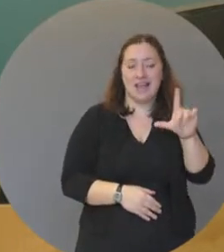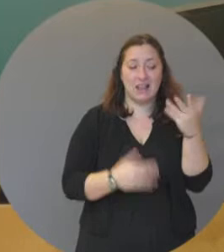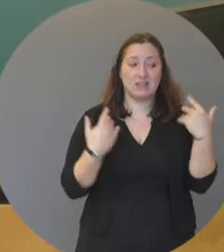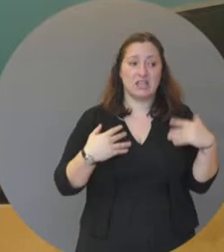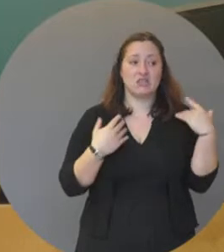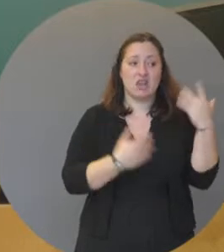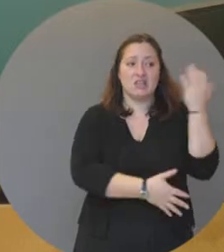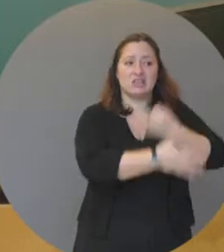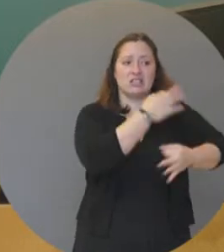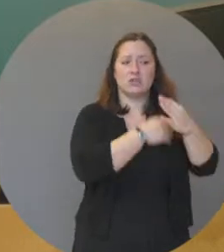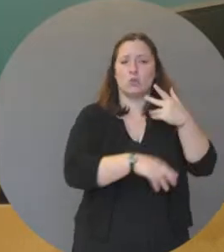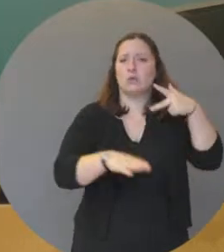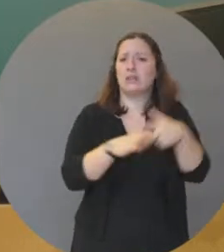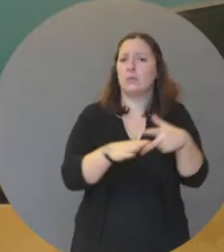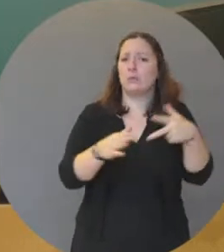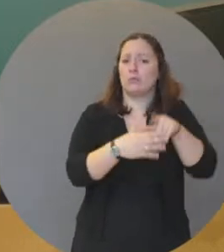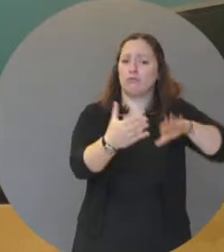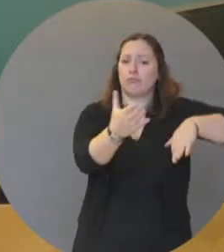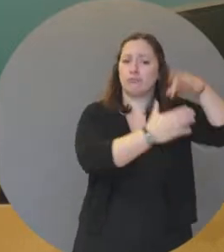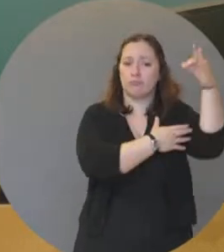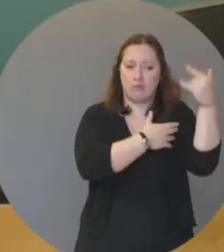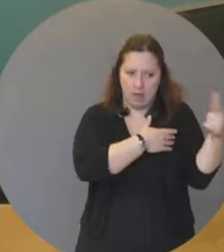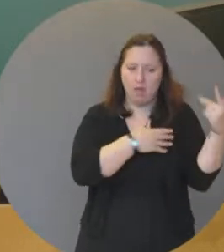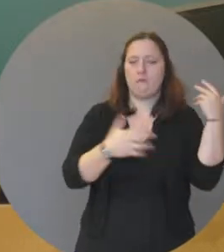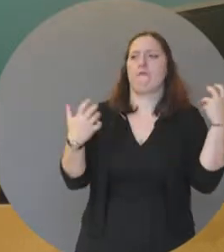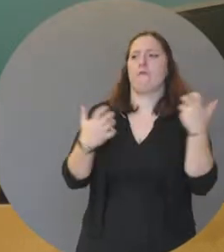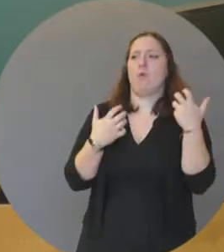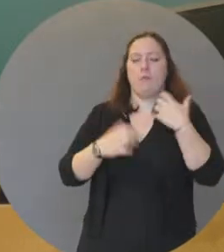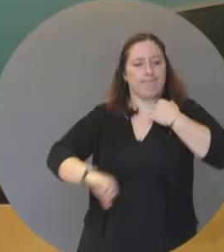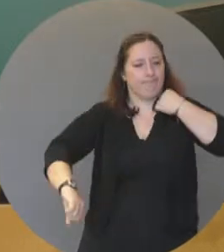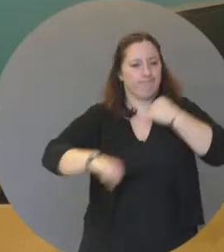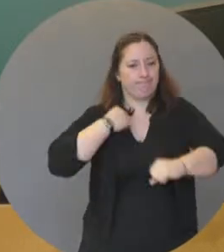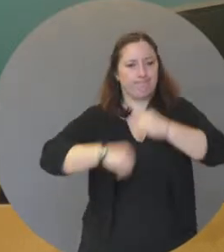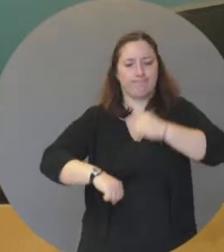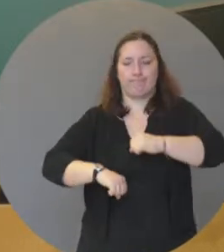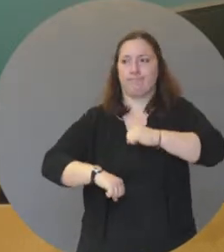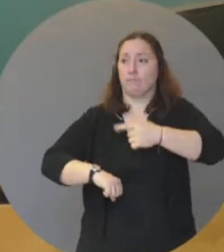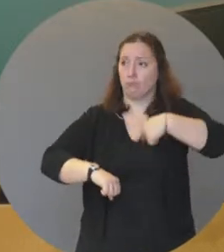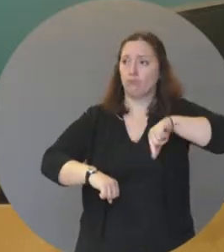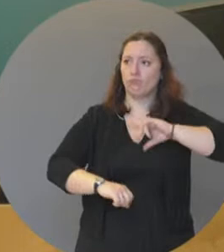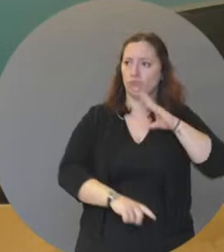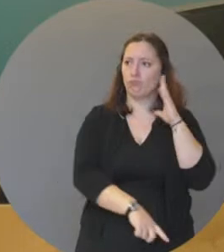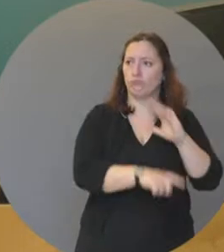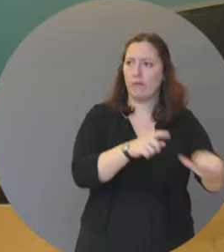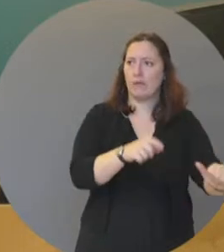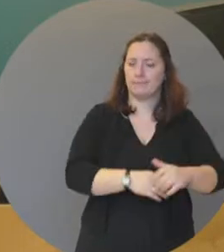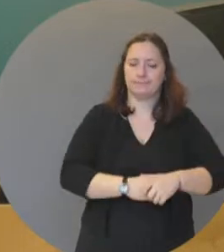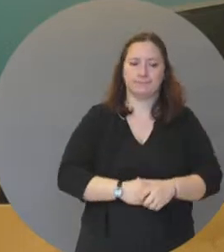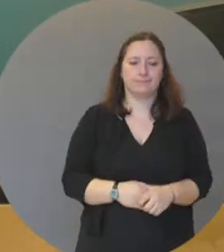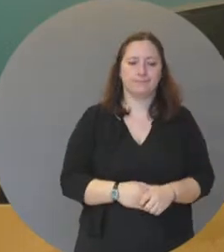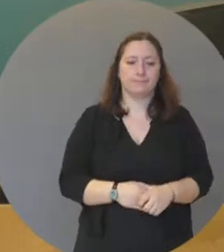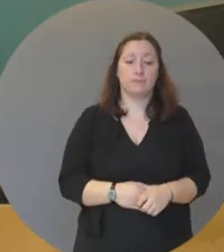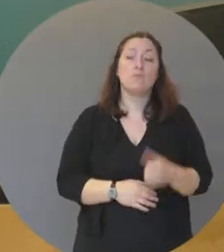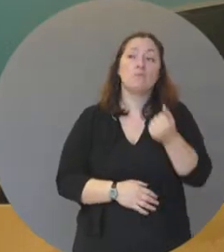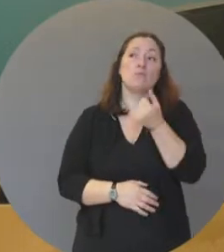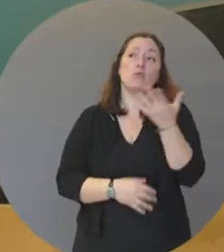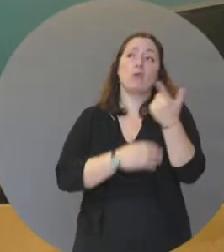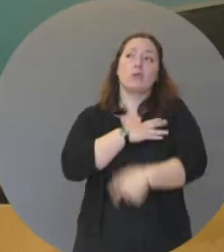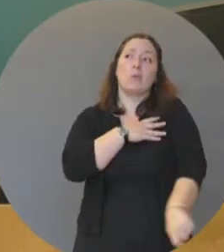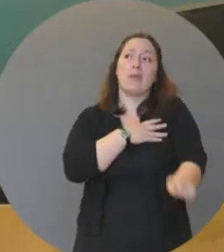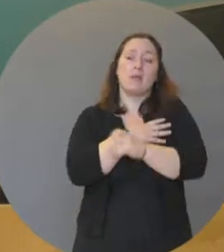donner des réponses concrètes et adaptées ce que nous faisons depuis plusieurs semaines